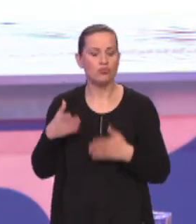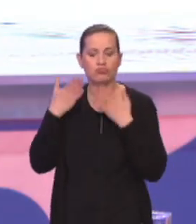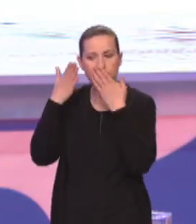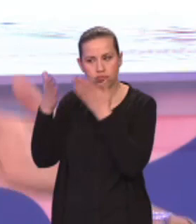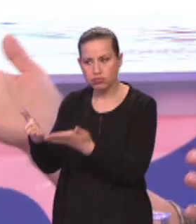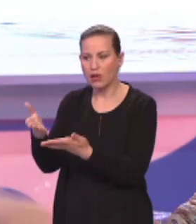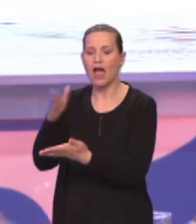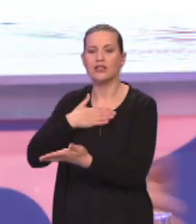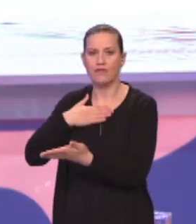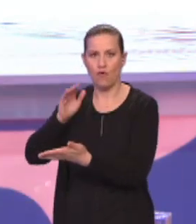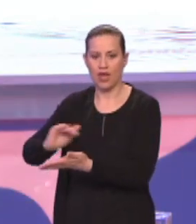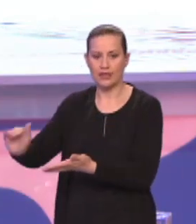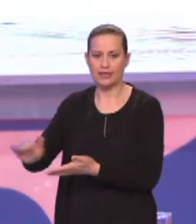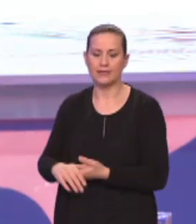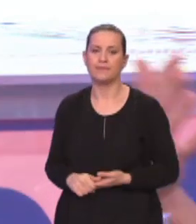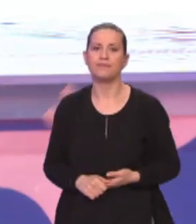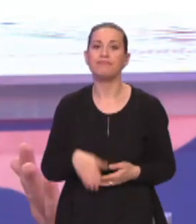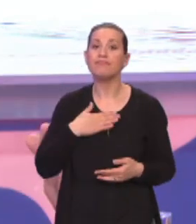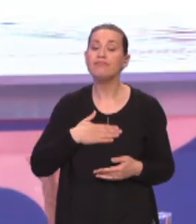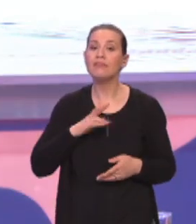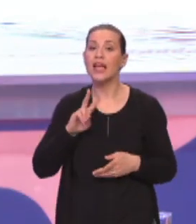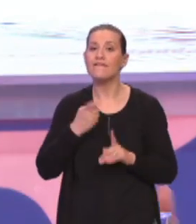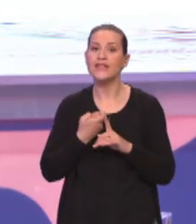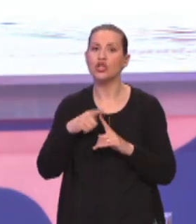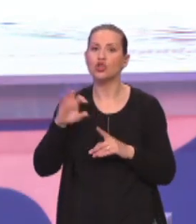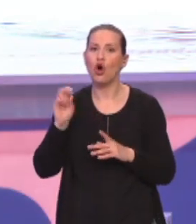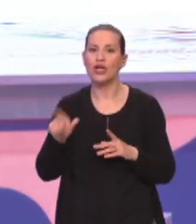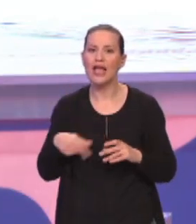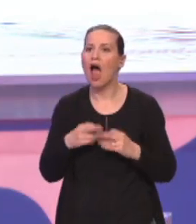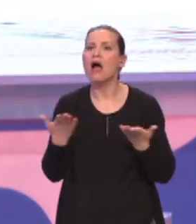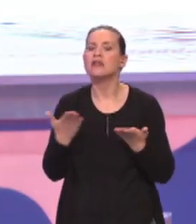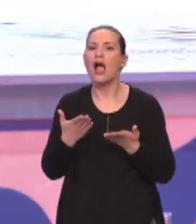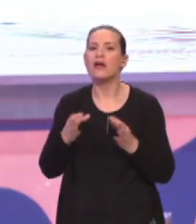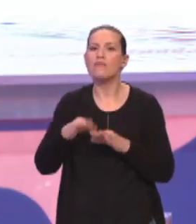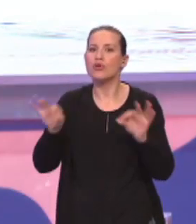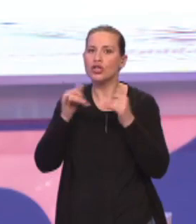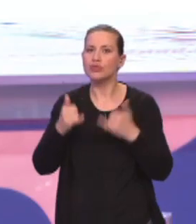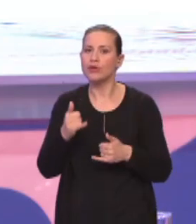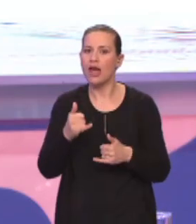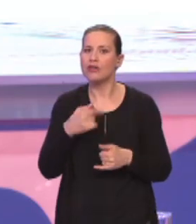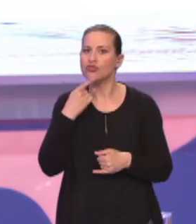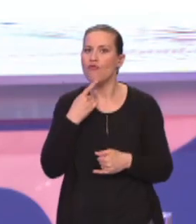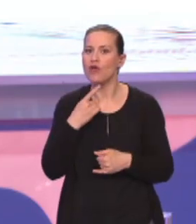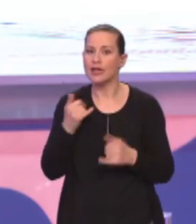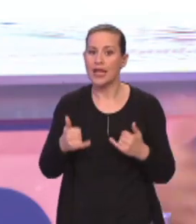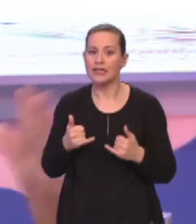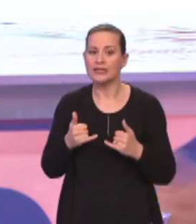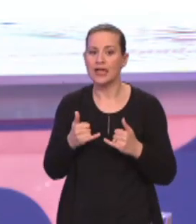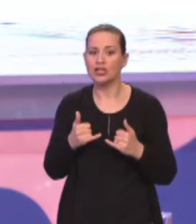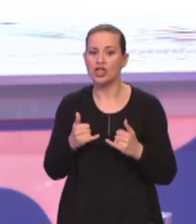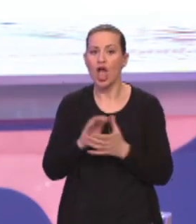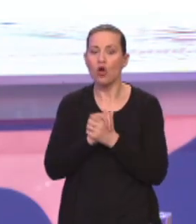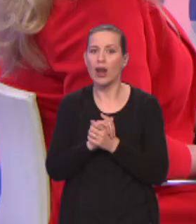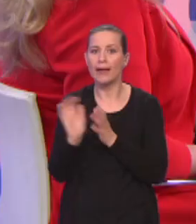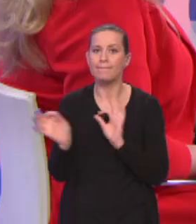posvećene svojoj djeci. Draga Viktorija, o kakvom projektu ćemo danas govoriti? Vidjet ćemo, sad će naše kolege pripremiti reportažu,